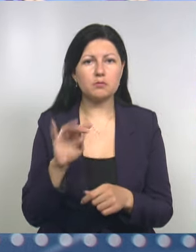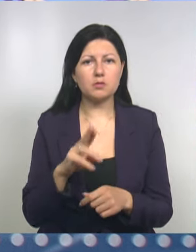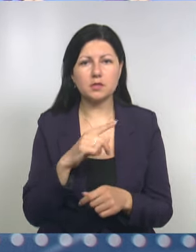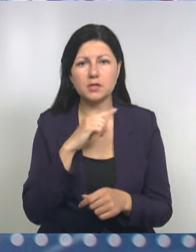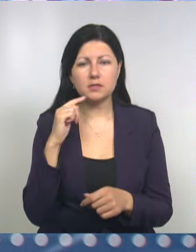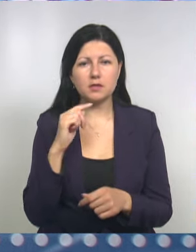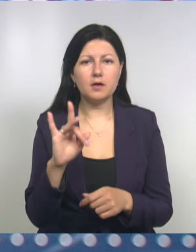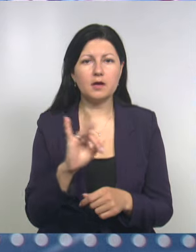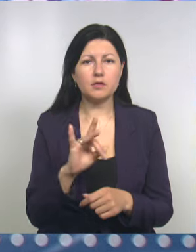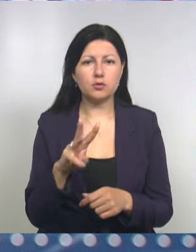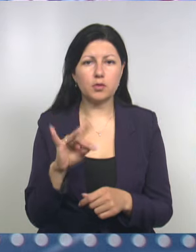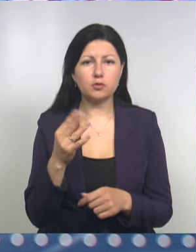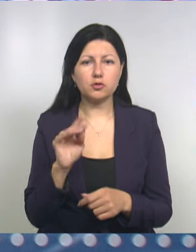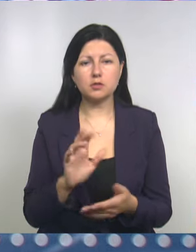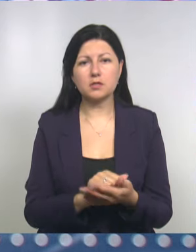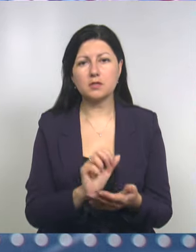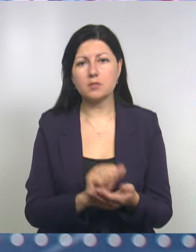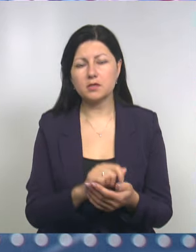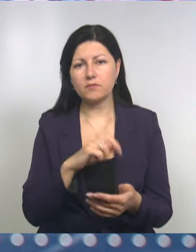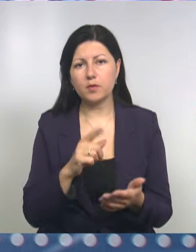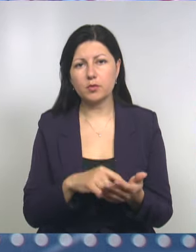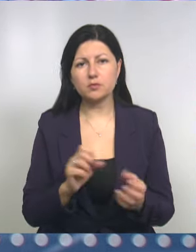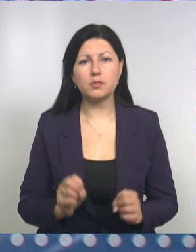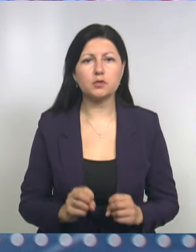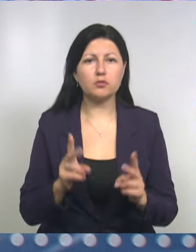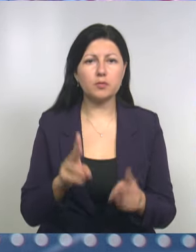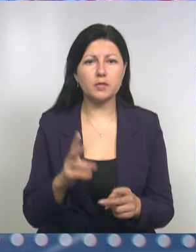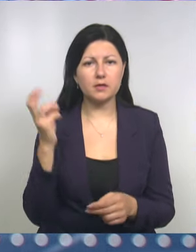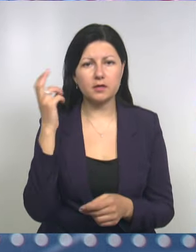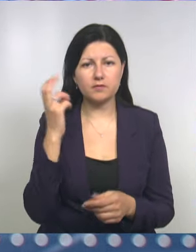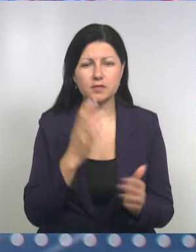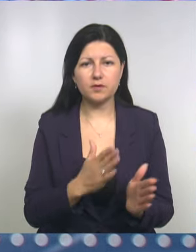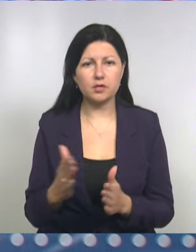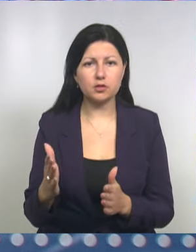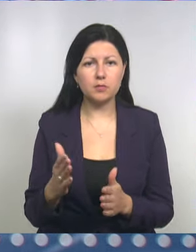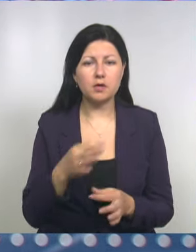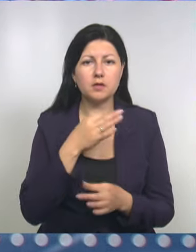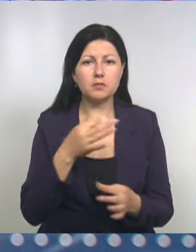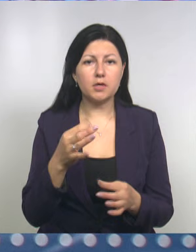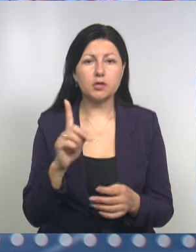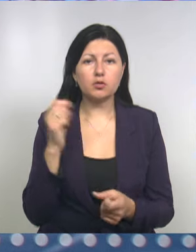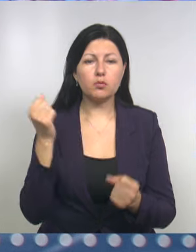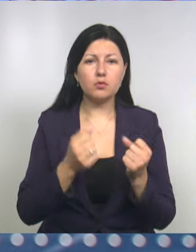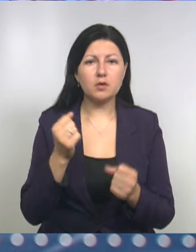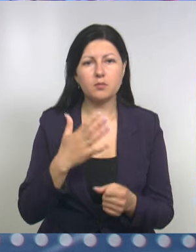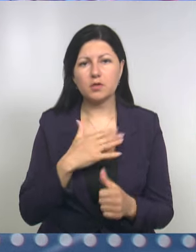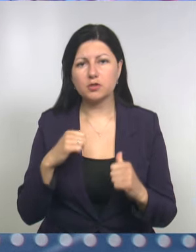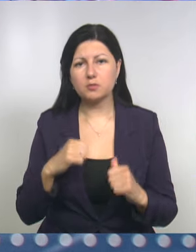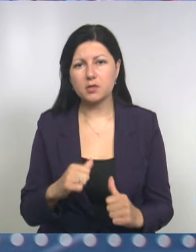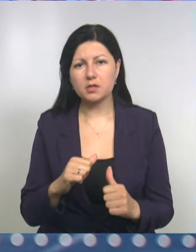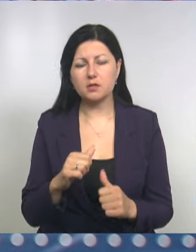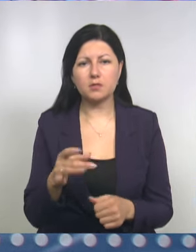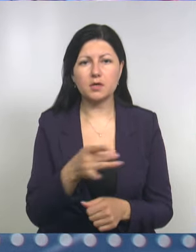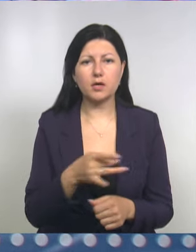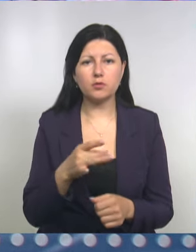Родион Мирошник. Он занимается вопросами преступлений киевского режима. Дипломат отметил, что удары по нашим мирным районам, в том числе